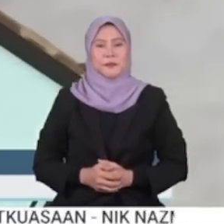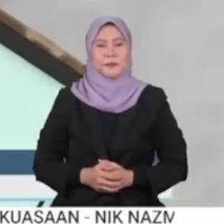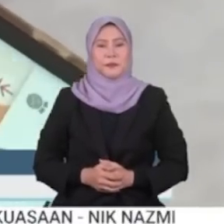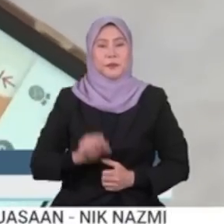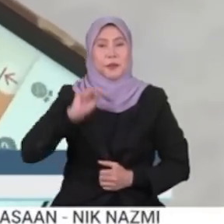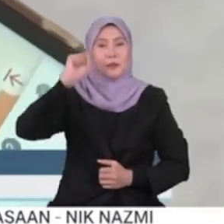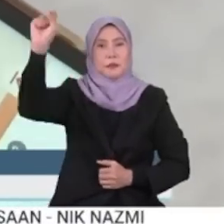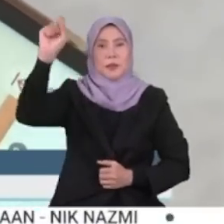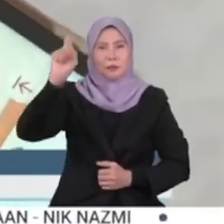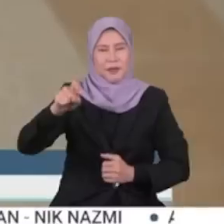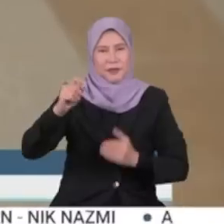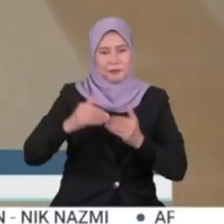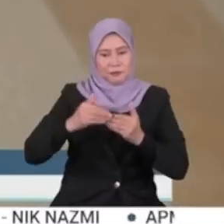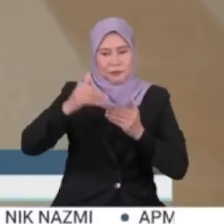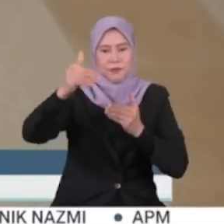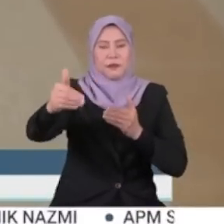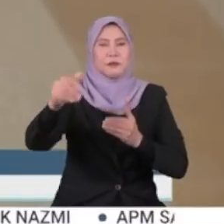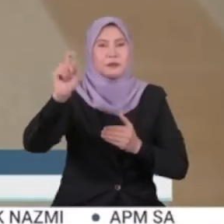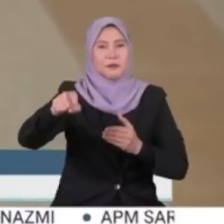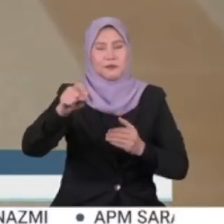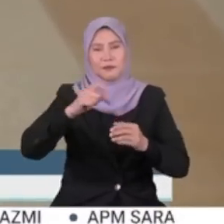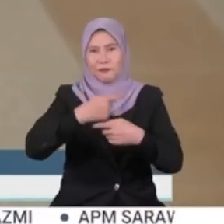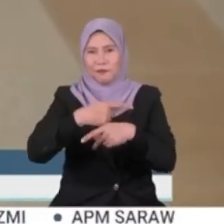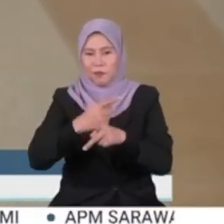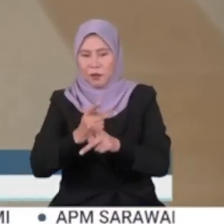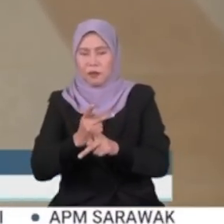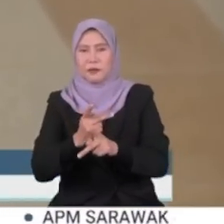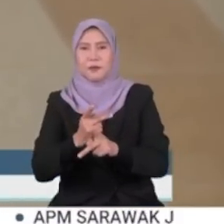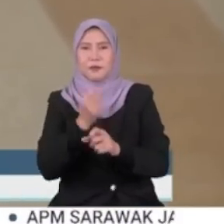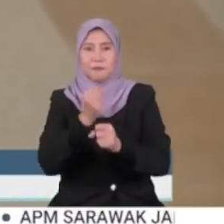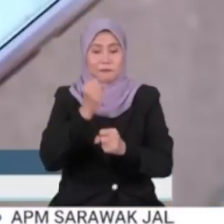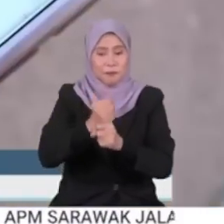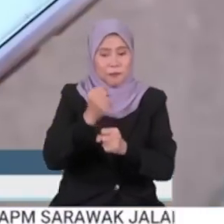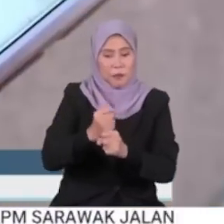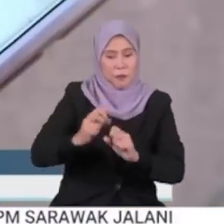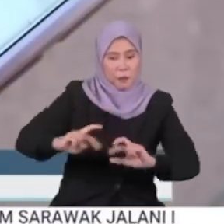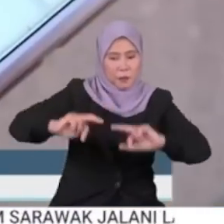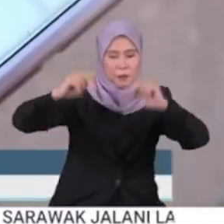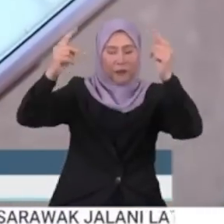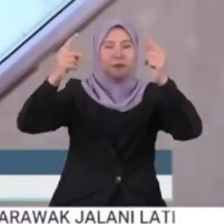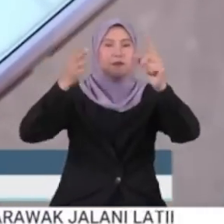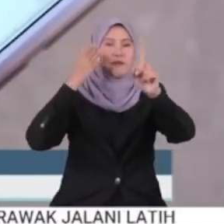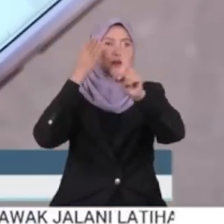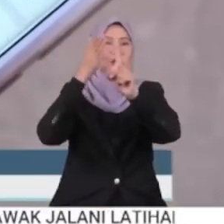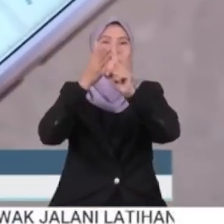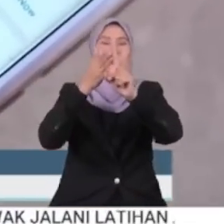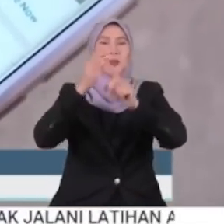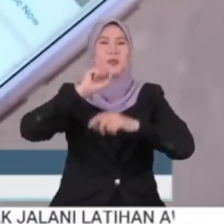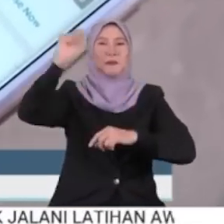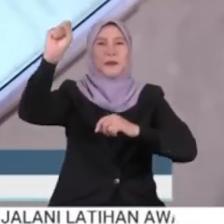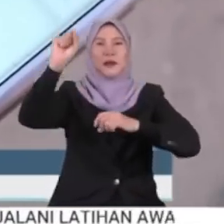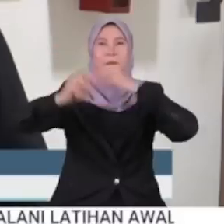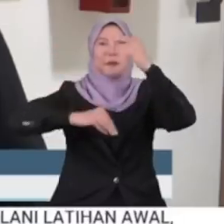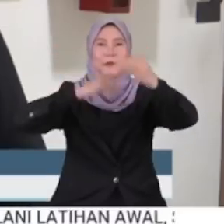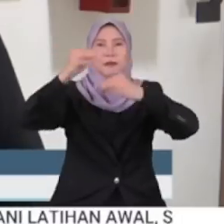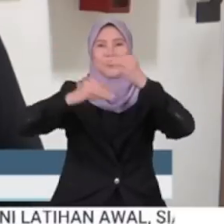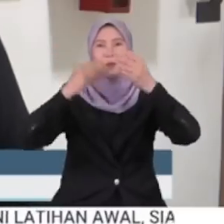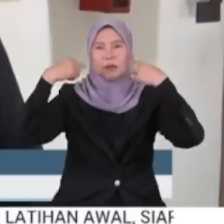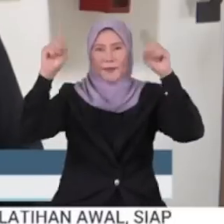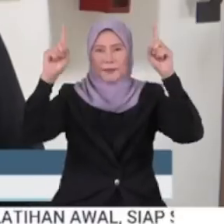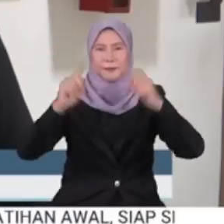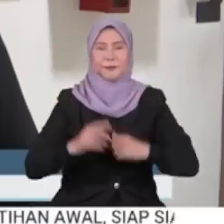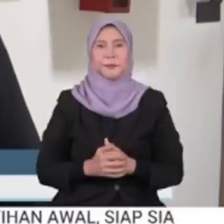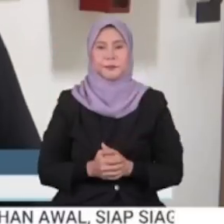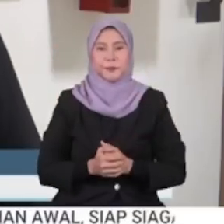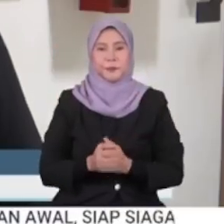Sabah perlu lebih ke hadapan menghasilkan produktiviti dan hasil kerja selari dengan hala tuju Sabah Maju Jaya.